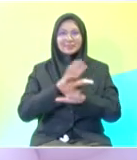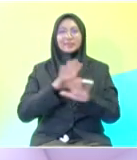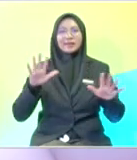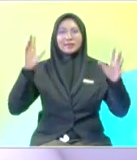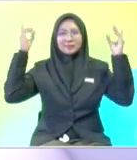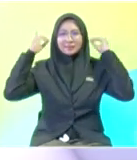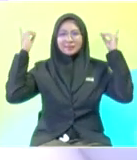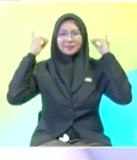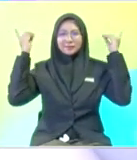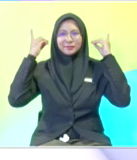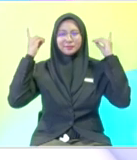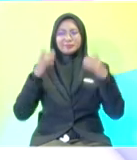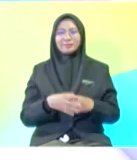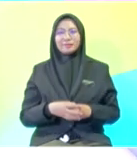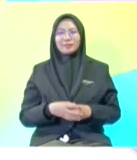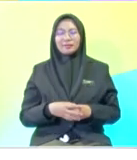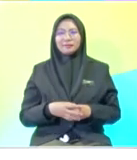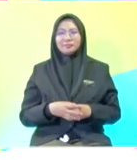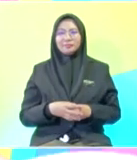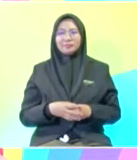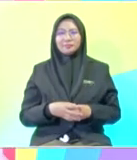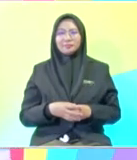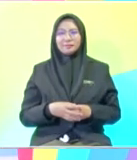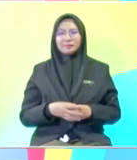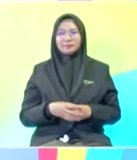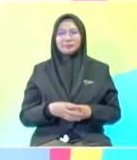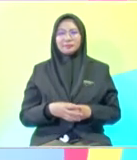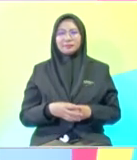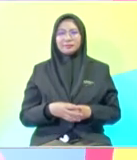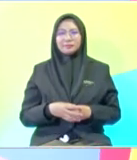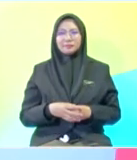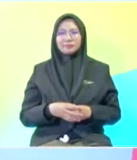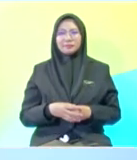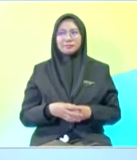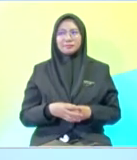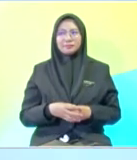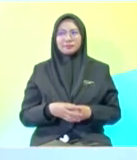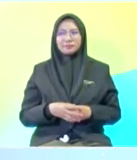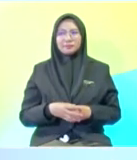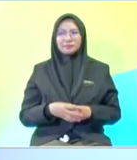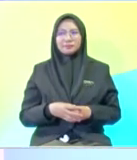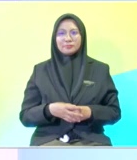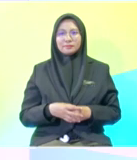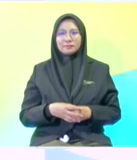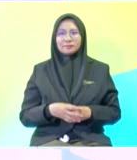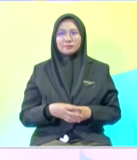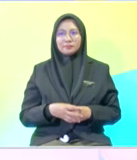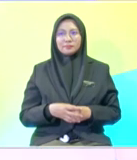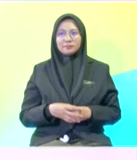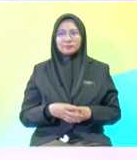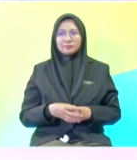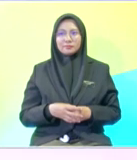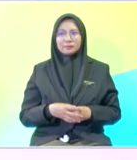yang terakhir mim baqliha mim baqliha jadi kelayani